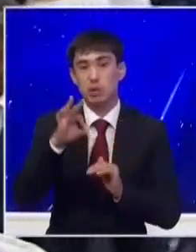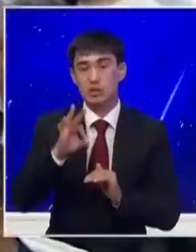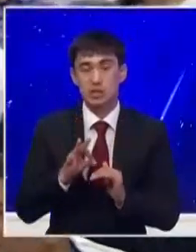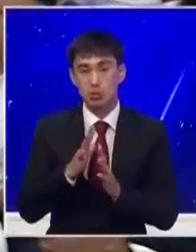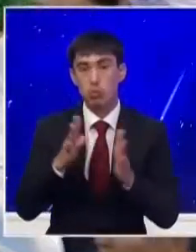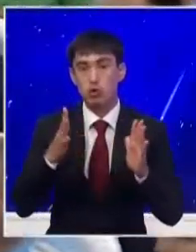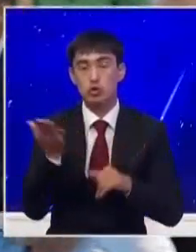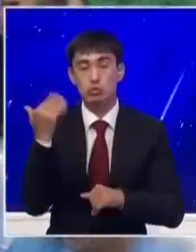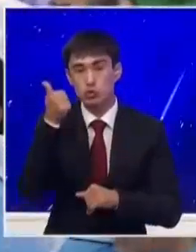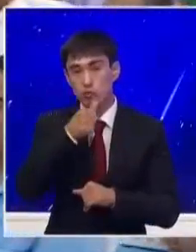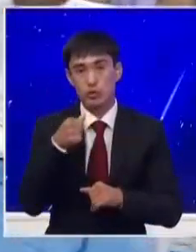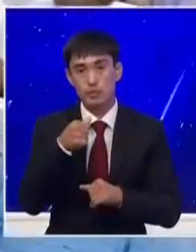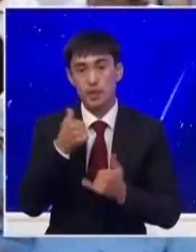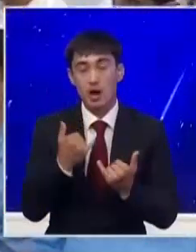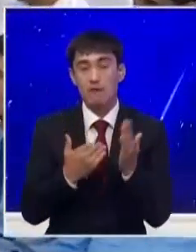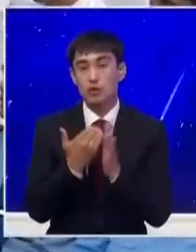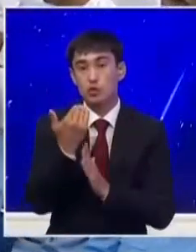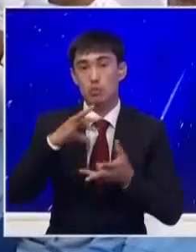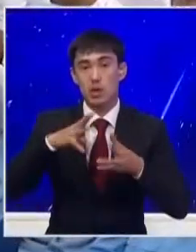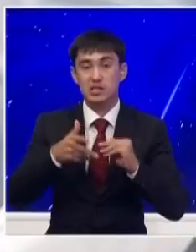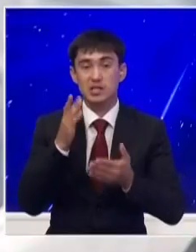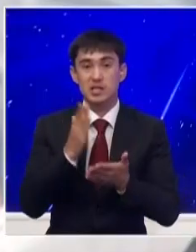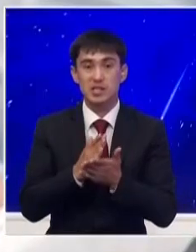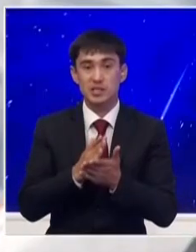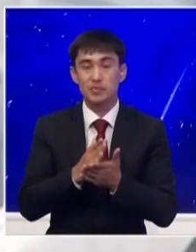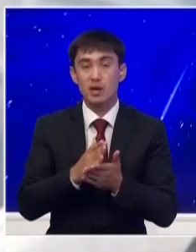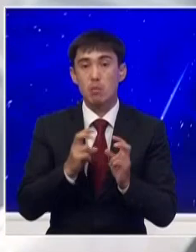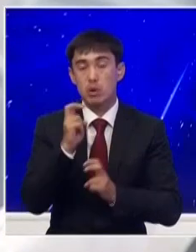4,6% больше, чем в прошлом году. А высокие показатели отмечаются также